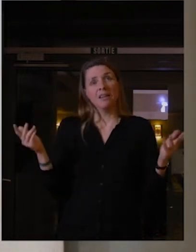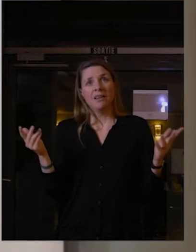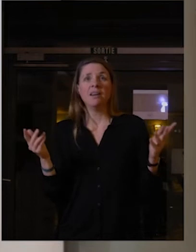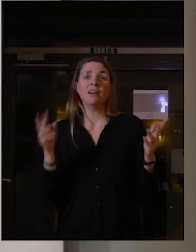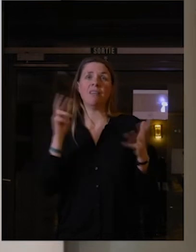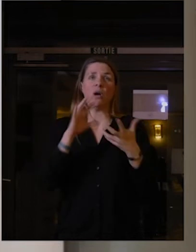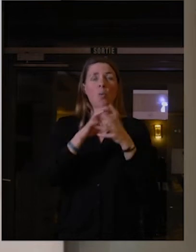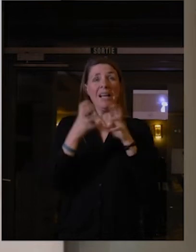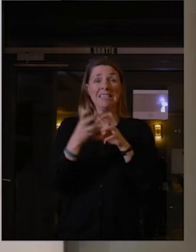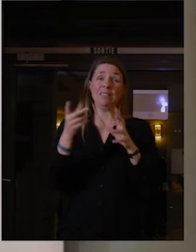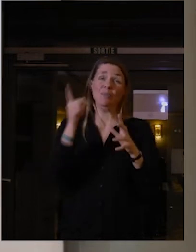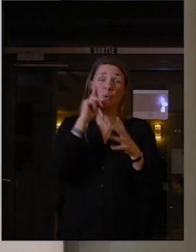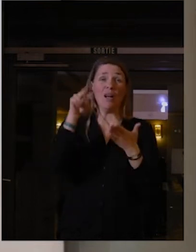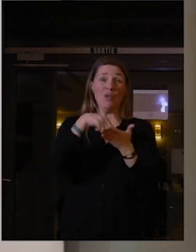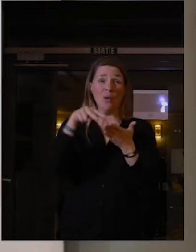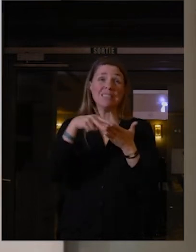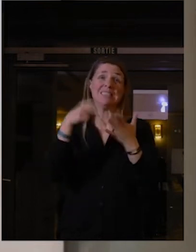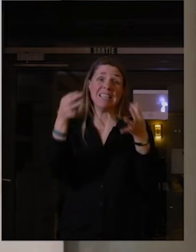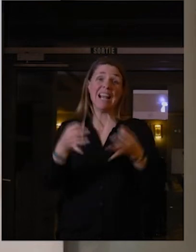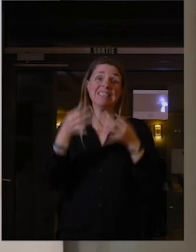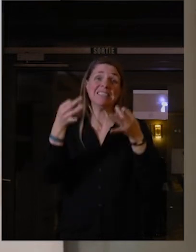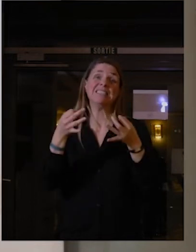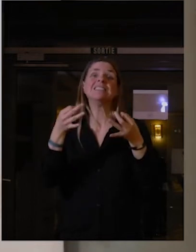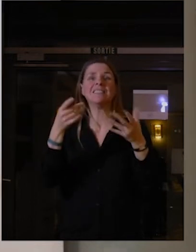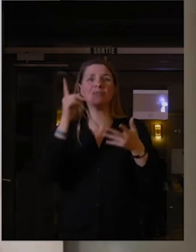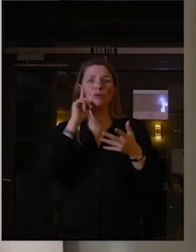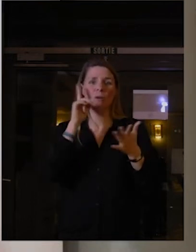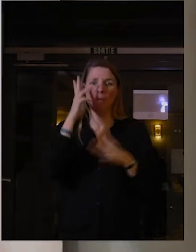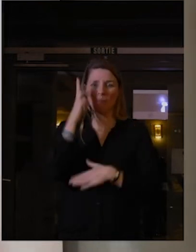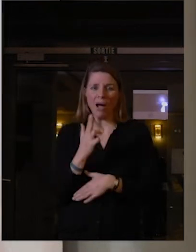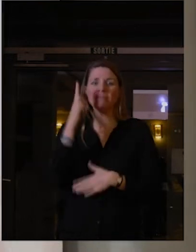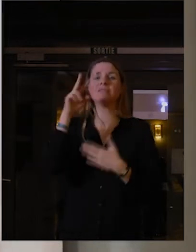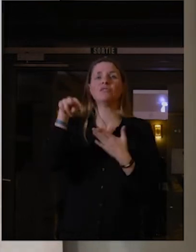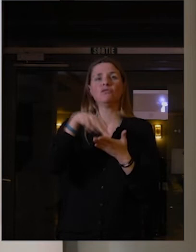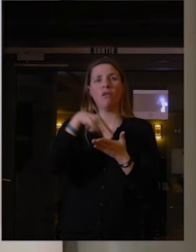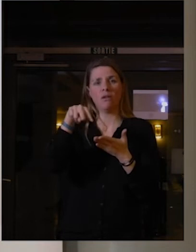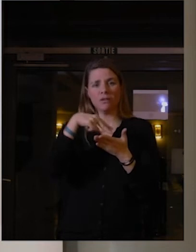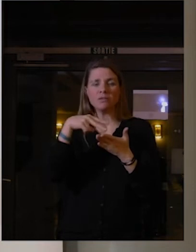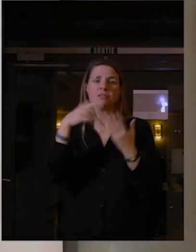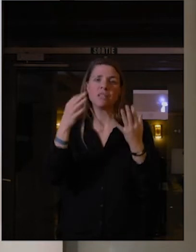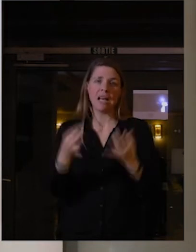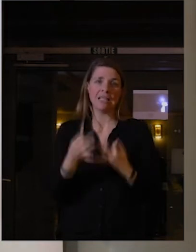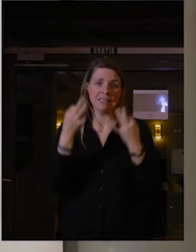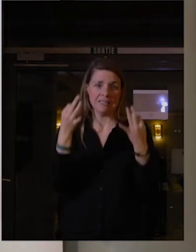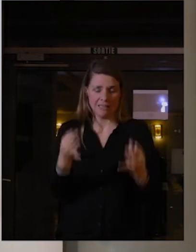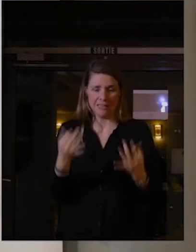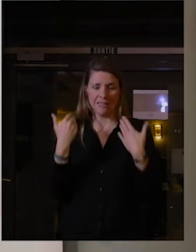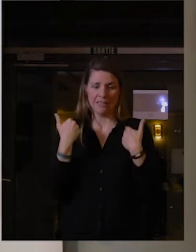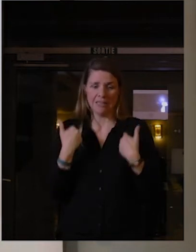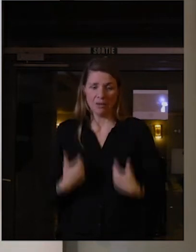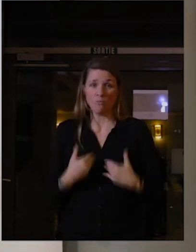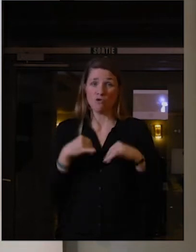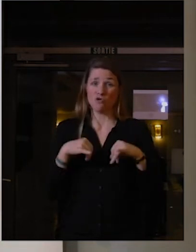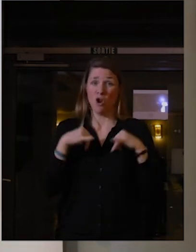complexe en danse, notamment en danse classique. Parce qu'en fait, quand on commence le classique en étant assez